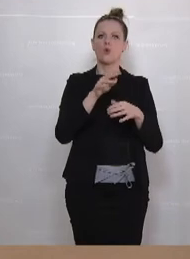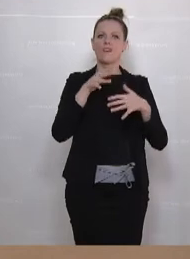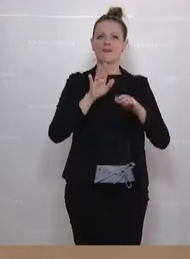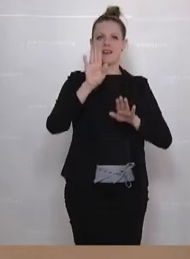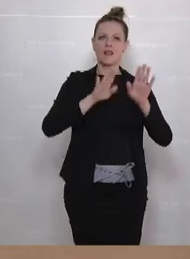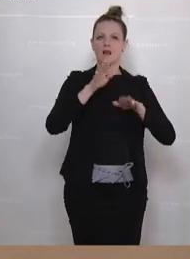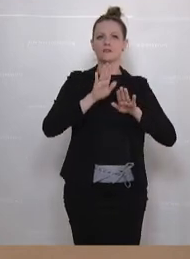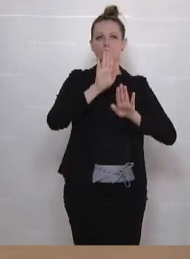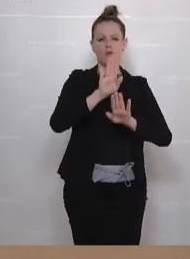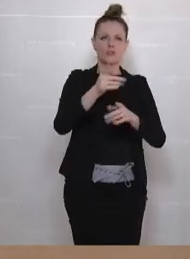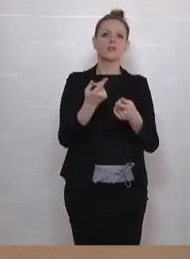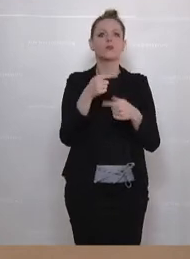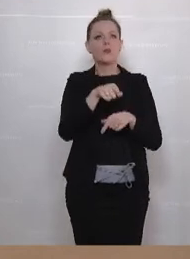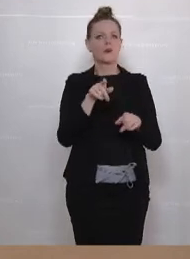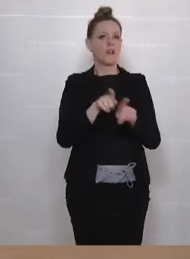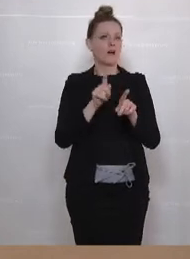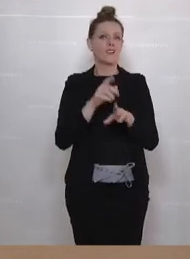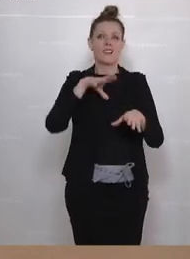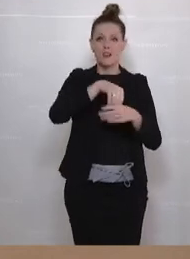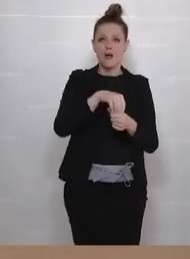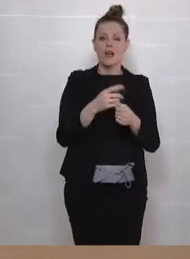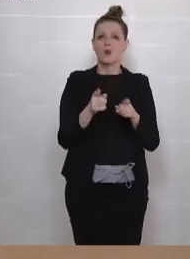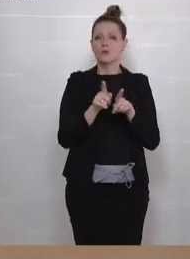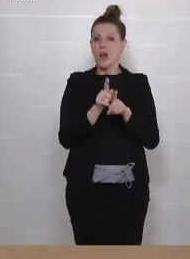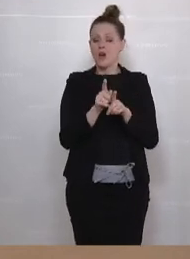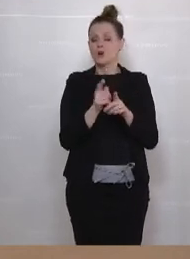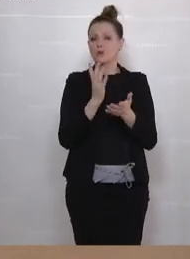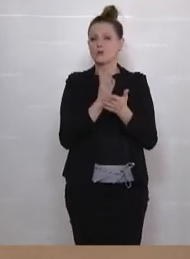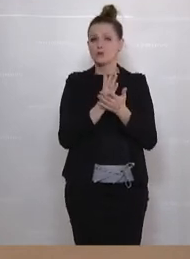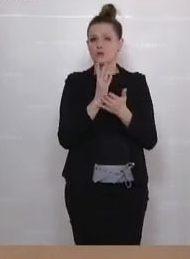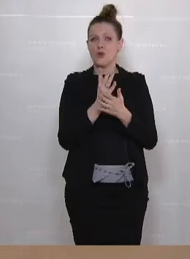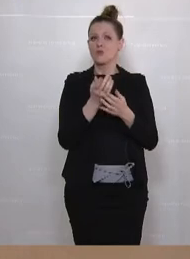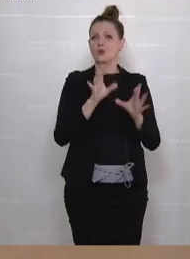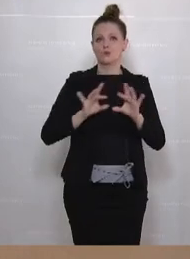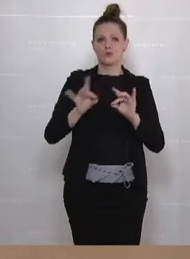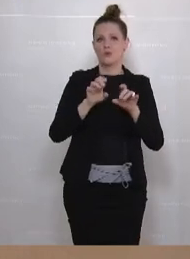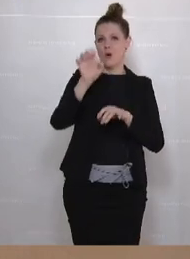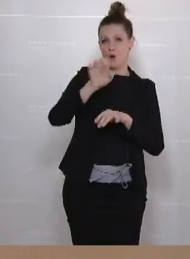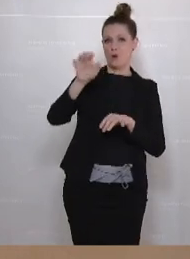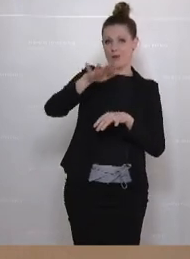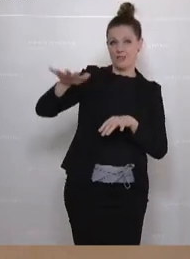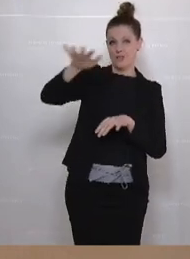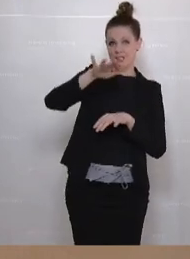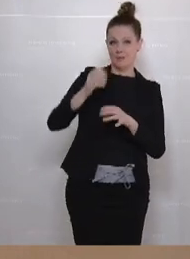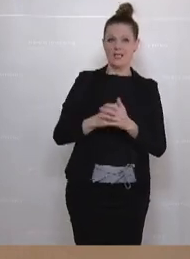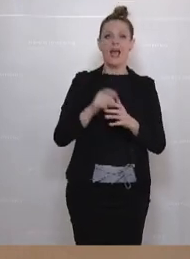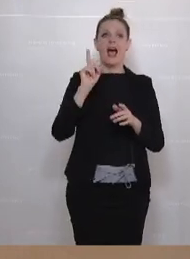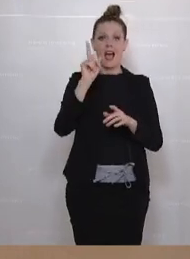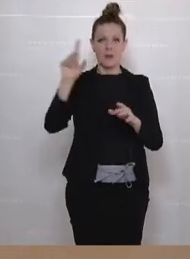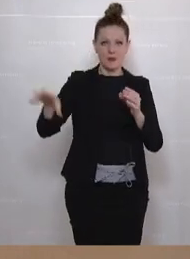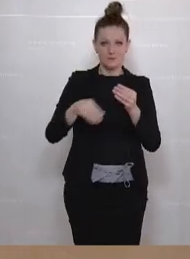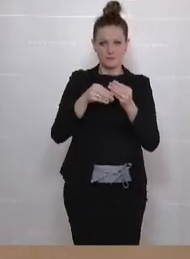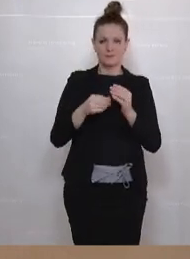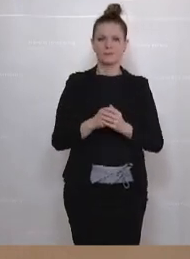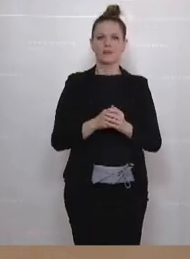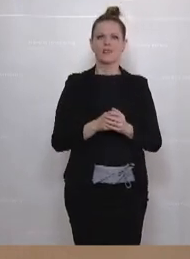dass wir hier auch Aktivitäten setzen, zum Beispiel Demarschen und natürlich auch auf europäischer Ebene, wobei ich aber dazu fügen muss, wir haben ein